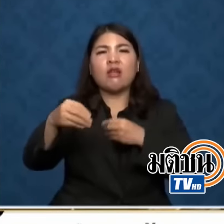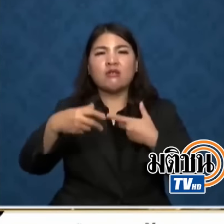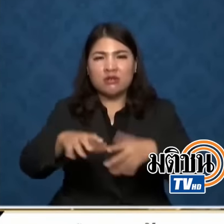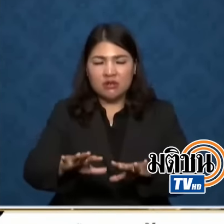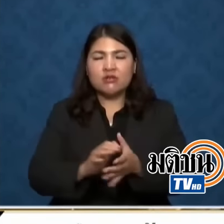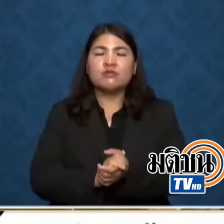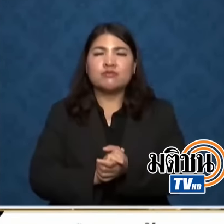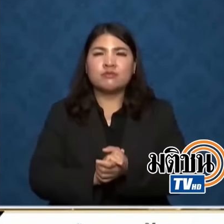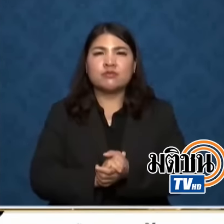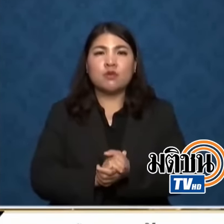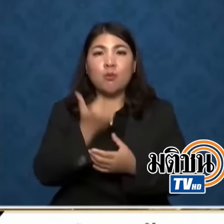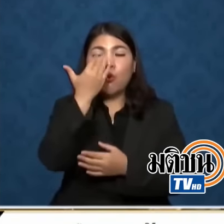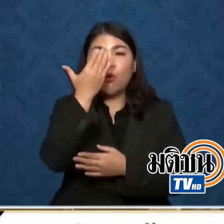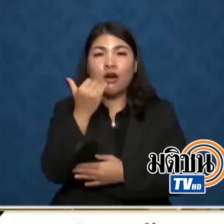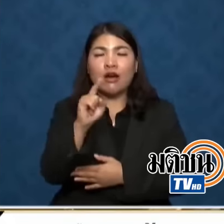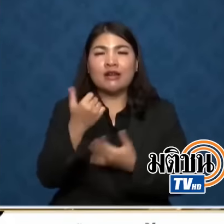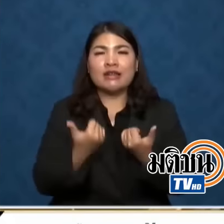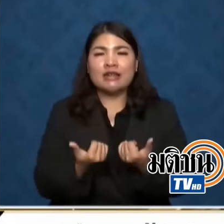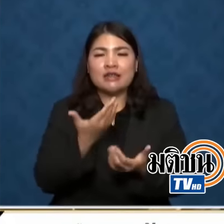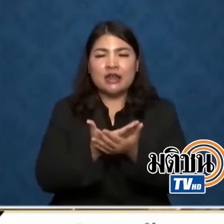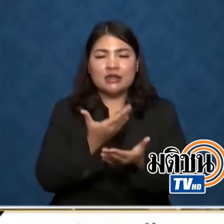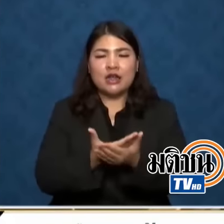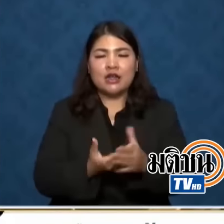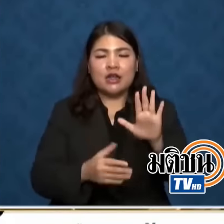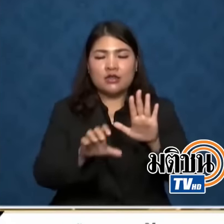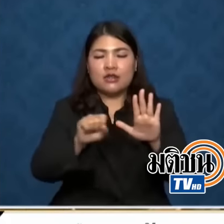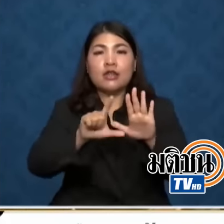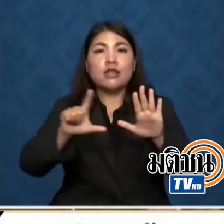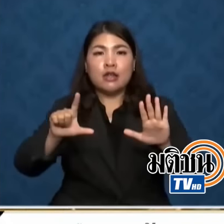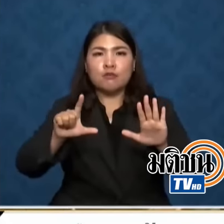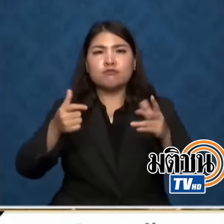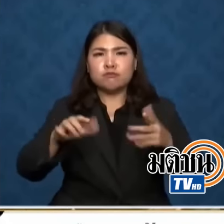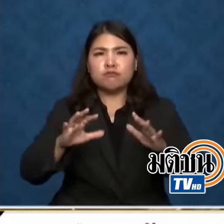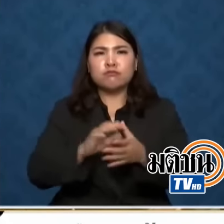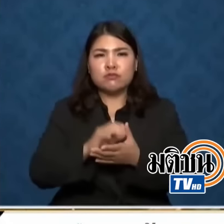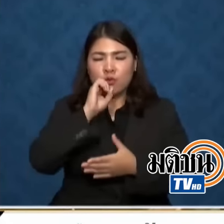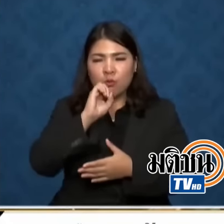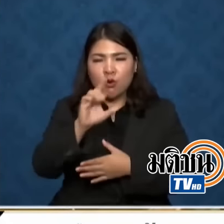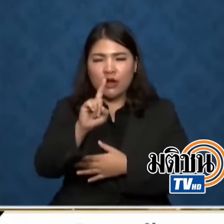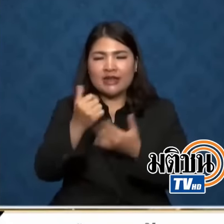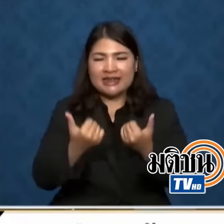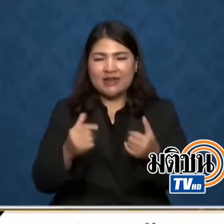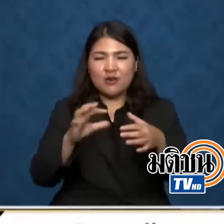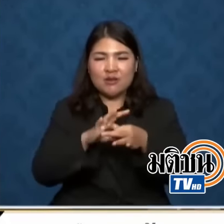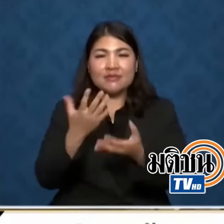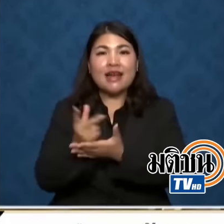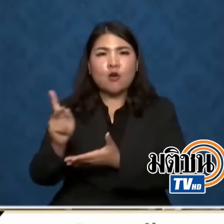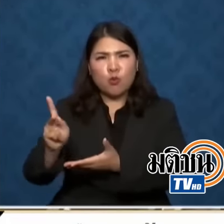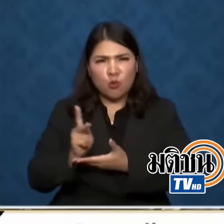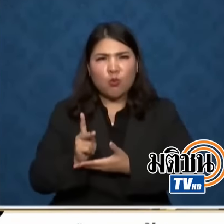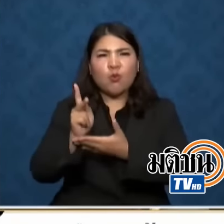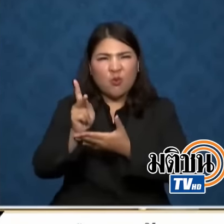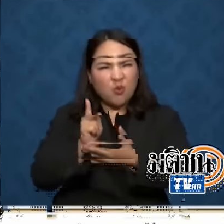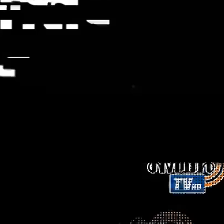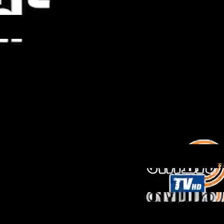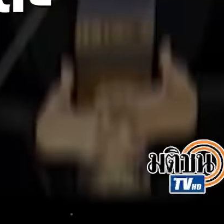ราะว่ามูลค่า500,000,000,000 บาทที่กำลังจะเกิดขึ้นตรงนี้เนี่ยก็ต้องบอกว่ามันก็มาจากการกู้แล้วก็